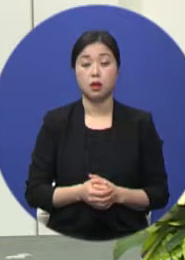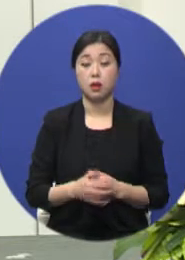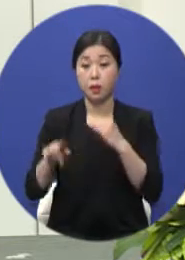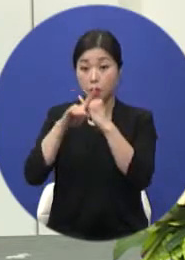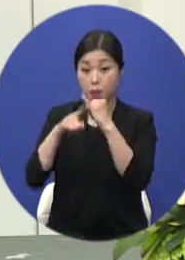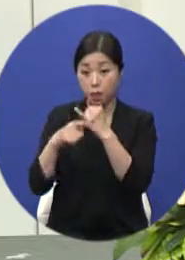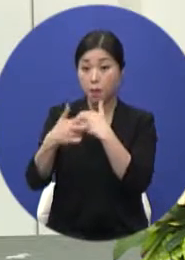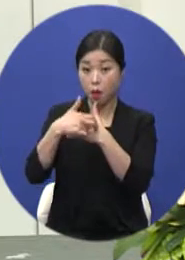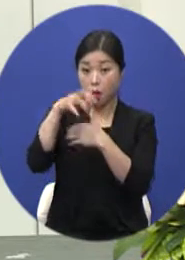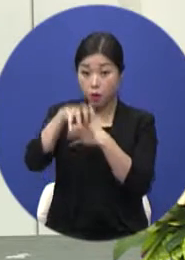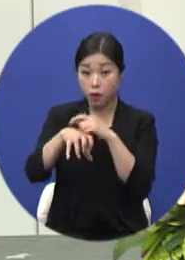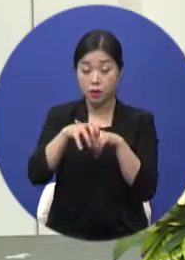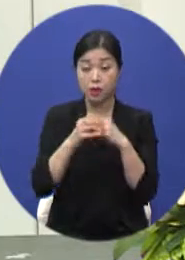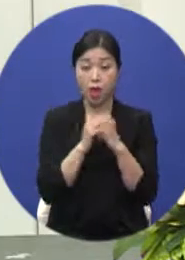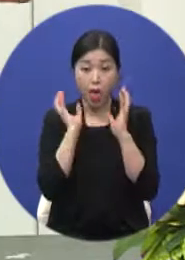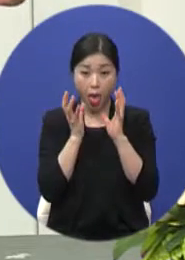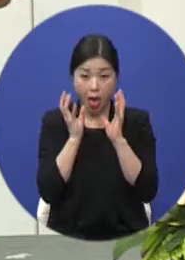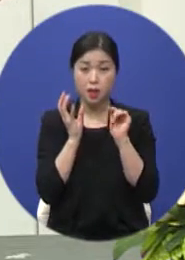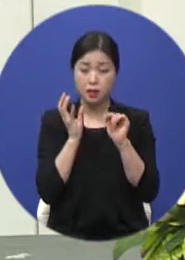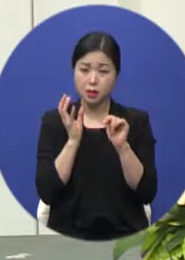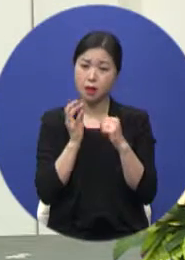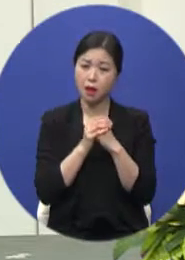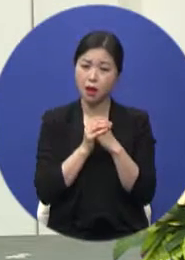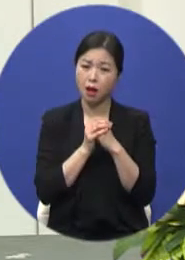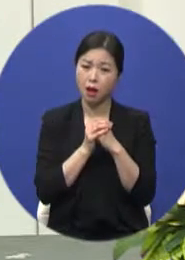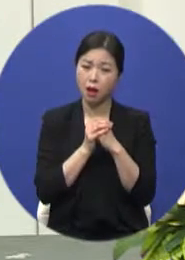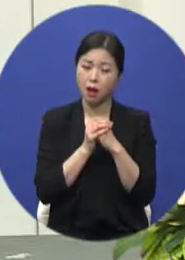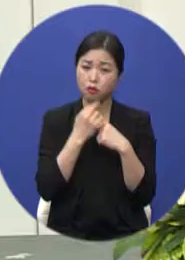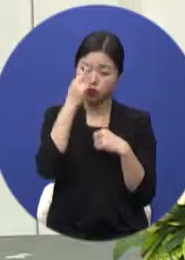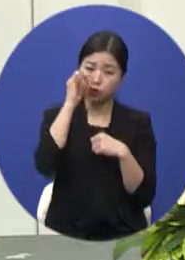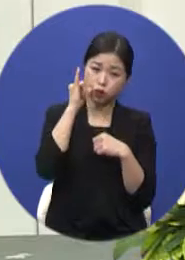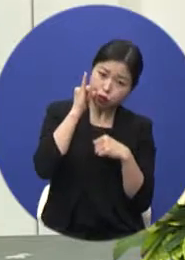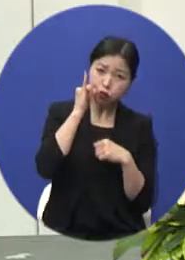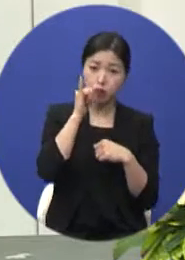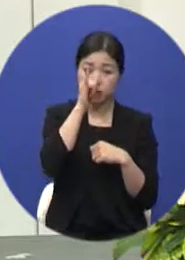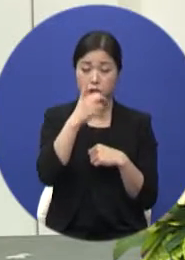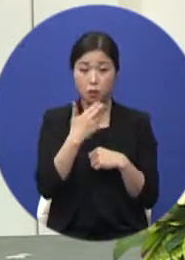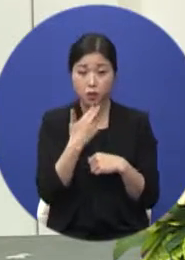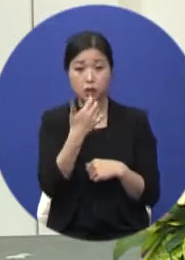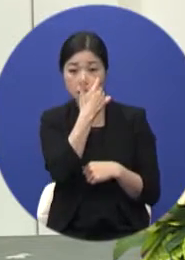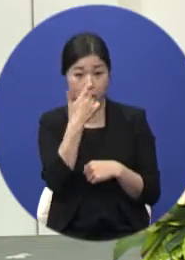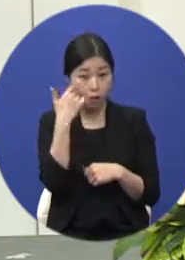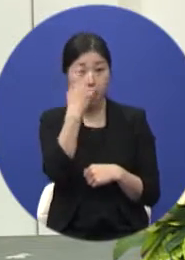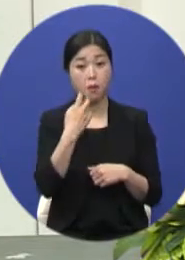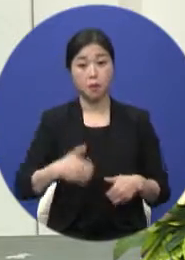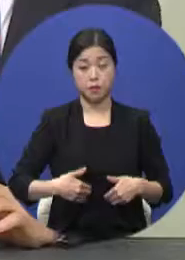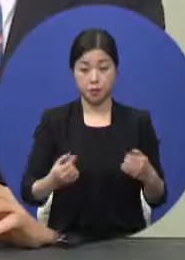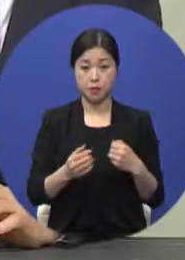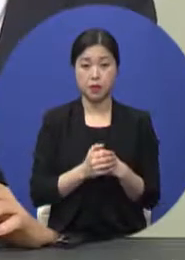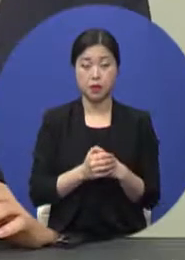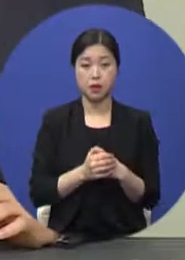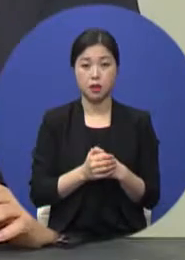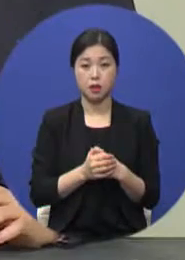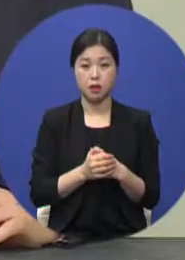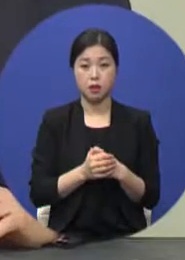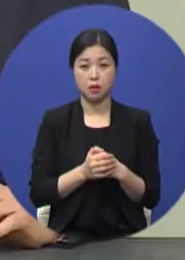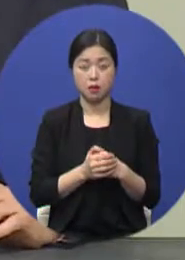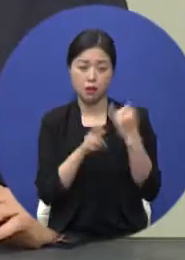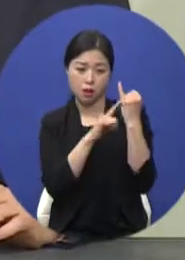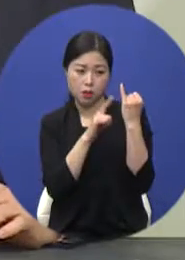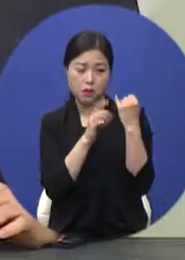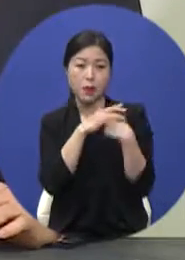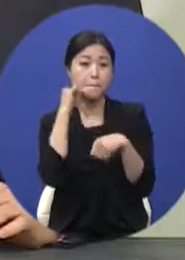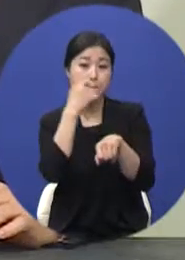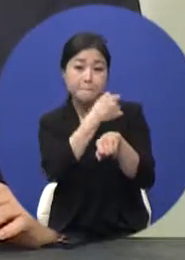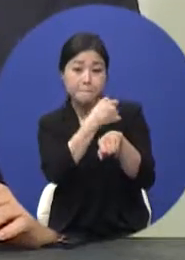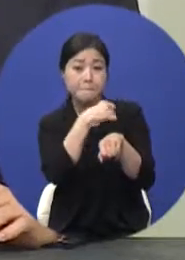산부인과에서 태아알코올 증후군이나 네, 그런 걸 진단할 수, 뭐 검사할 수 있는 게 있나요? 일단은 그 산모의 혈중 농도를 갖다 한번 체크해 보면